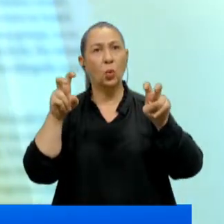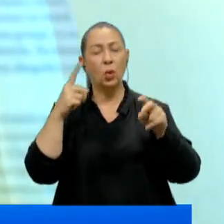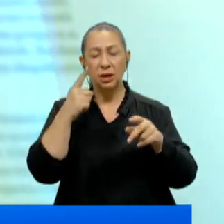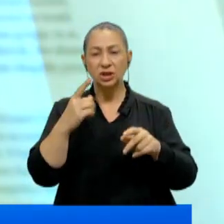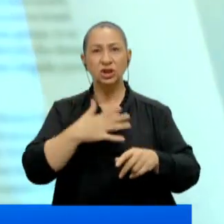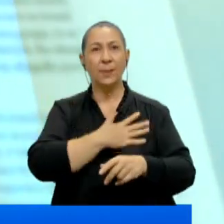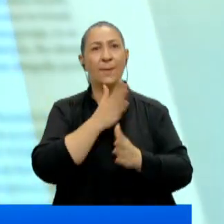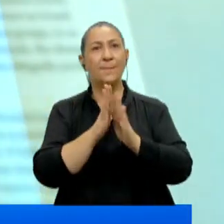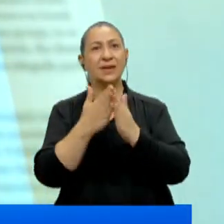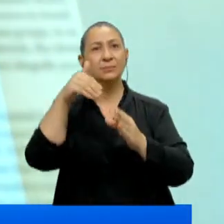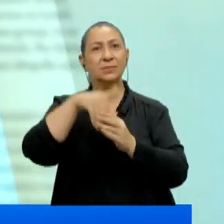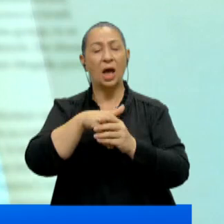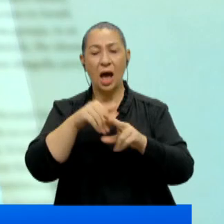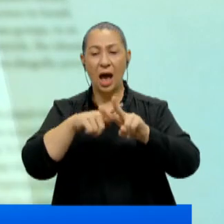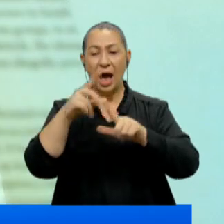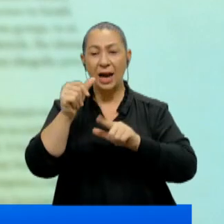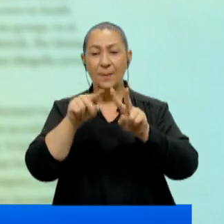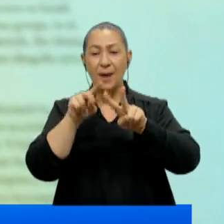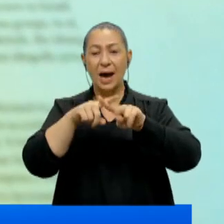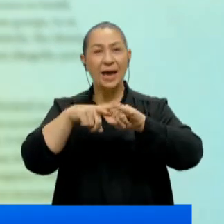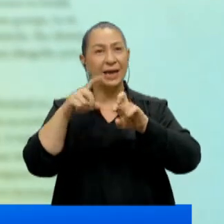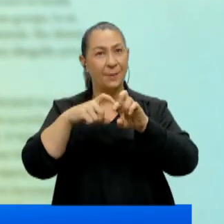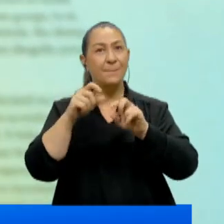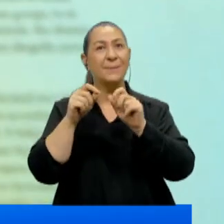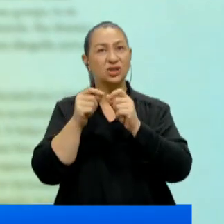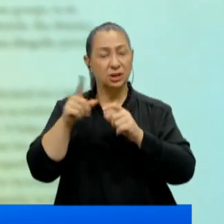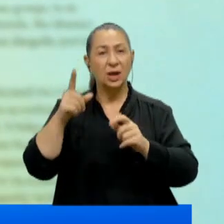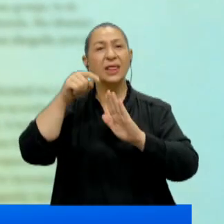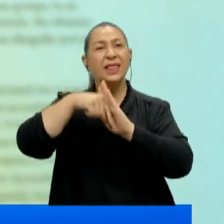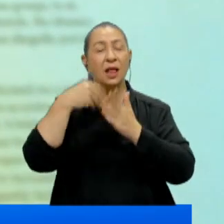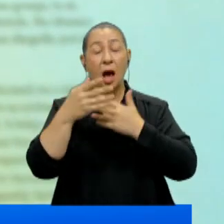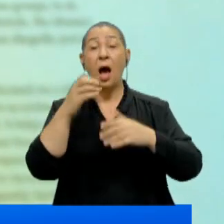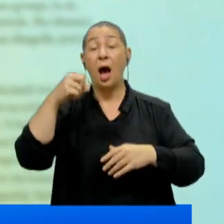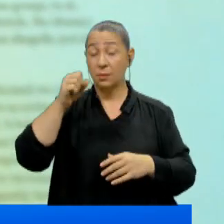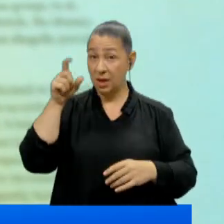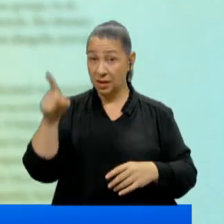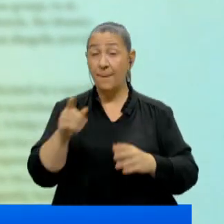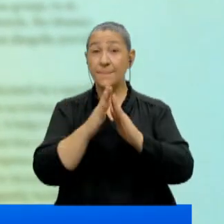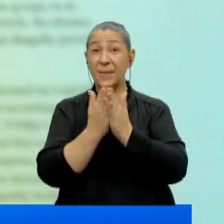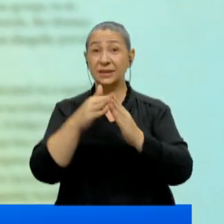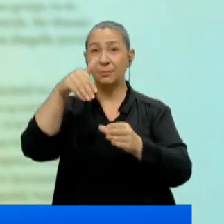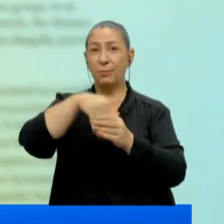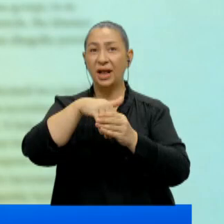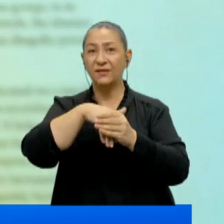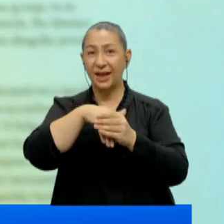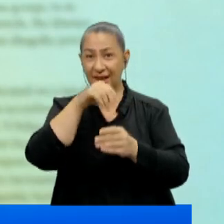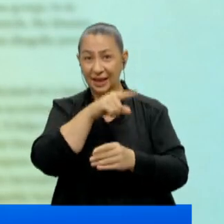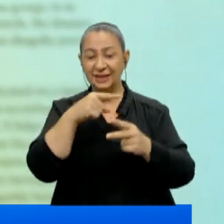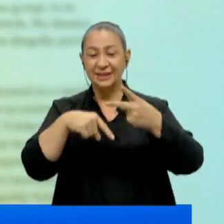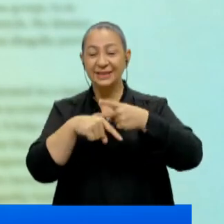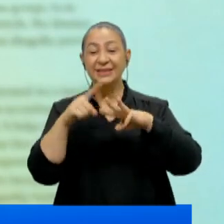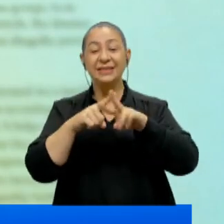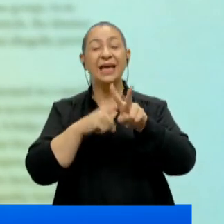getiren CHP Mersin Milletvekili Ali Mahir Başarır olayın ayrıntılarını anlattı. AK Parti Mersin Milletvekili Zeynep